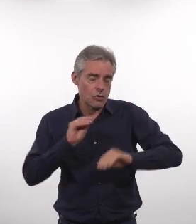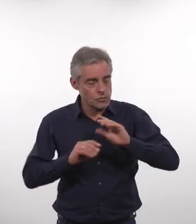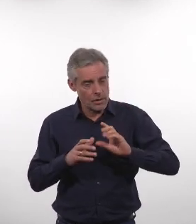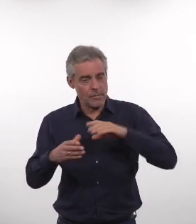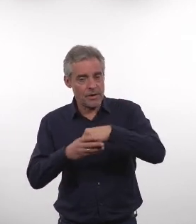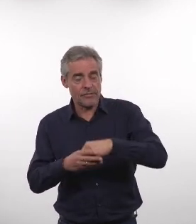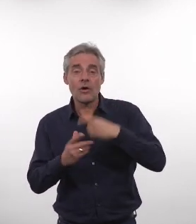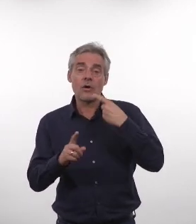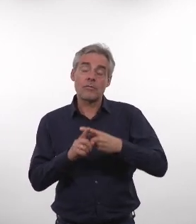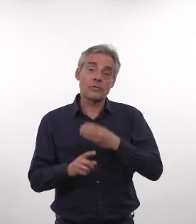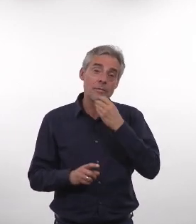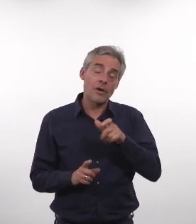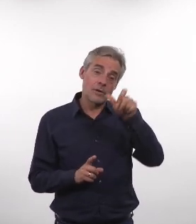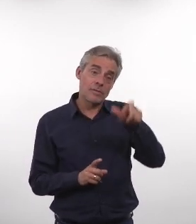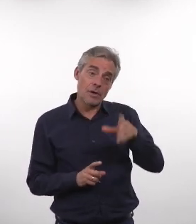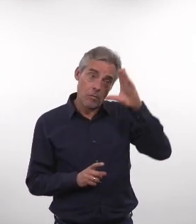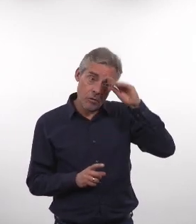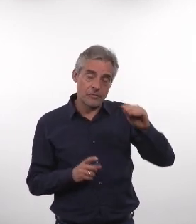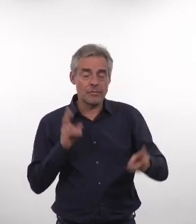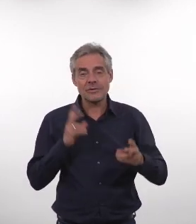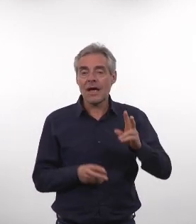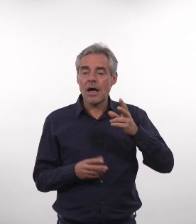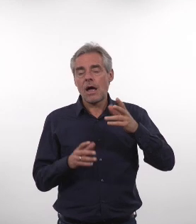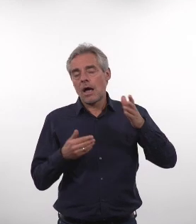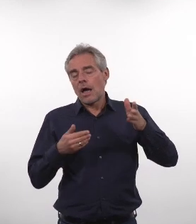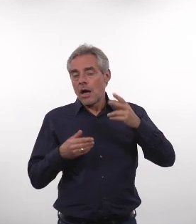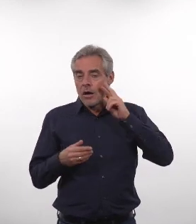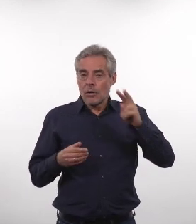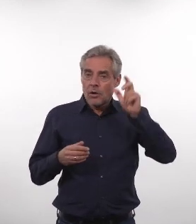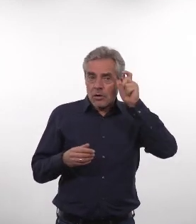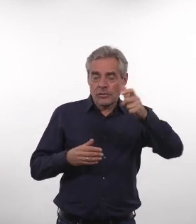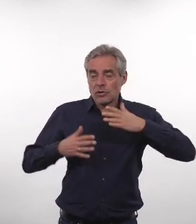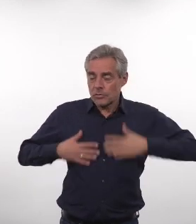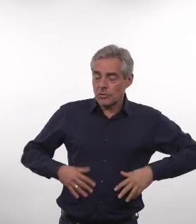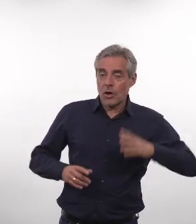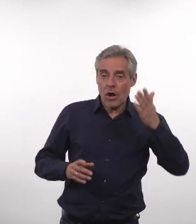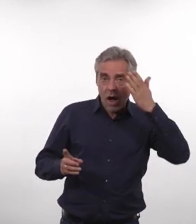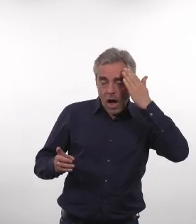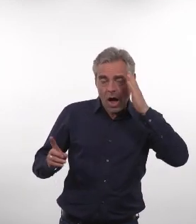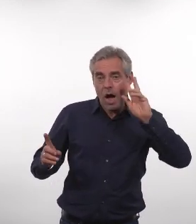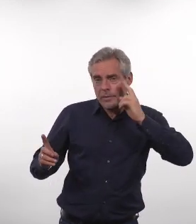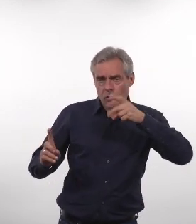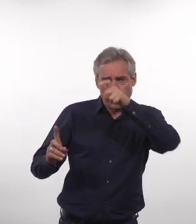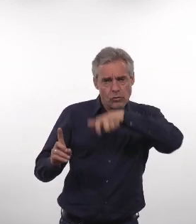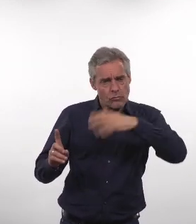c'est bien aussi qu'il y ait quelqu'un, un professionnel qui ait plutôt l'approche cognitivo-comportementale, qui sache un petit peu